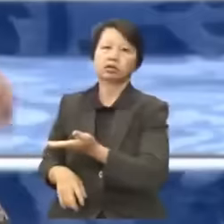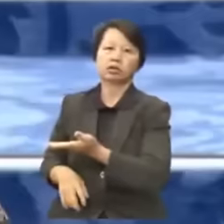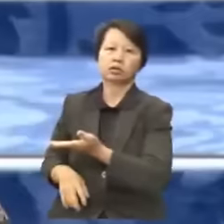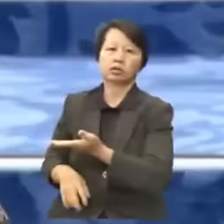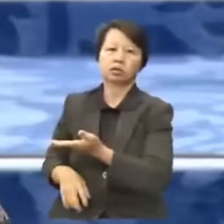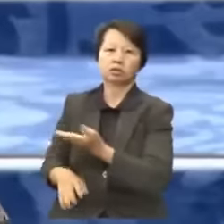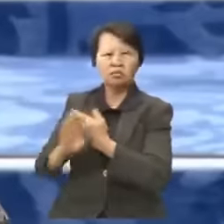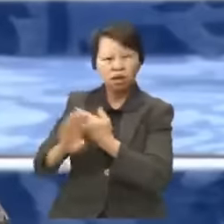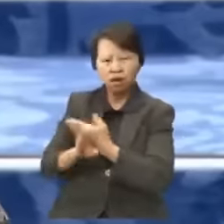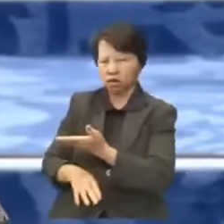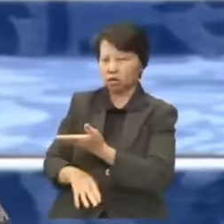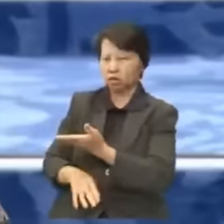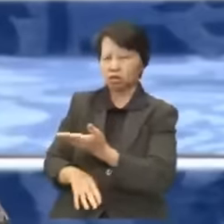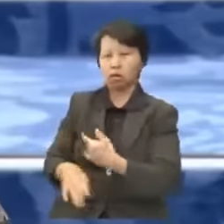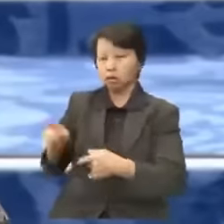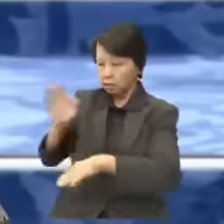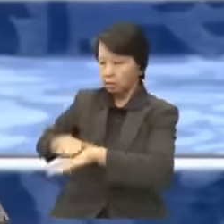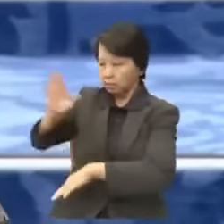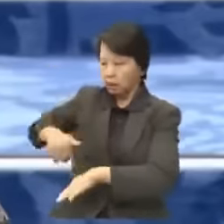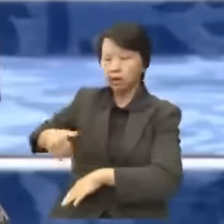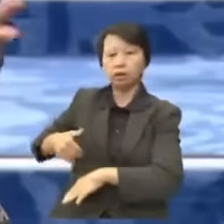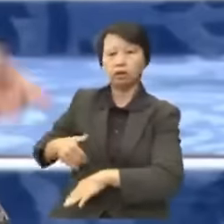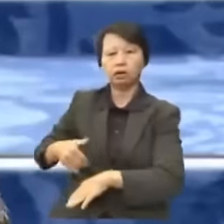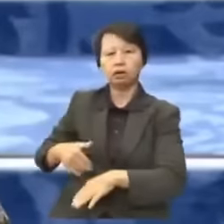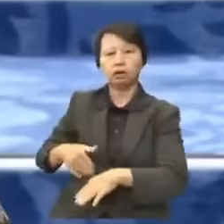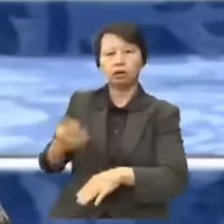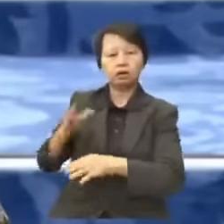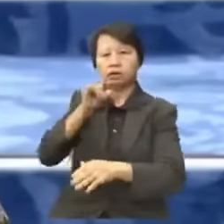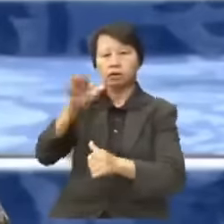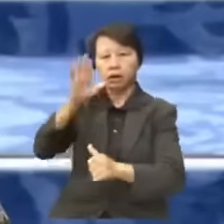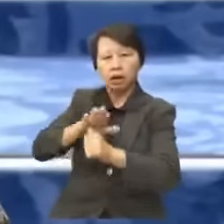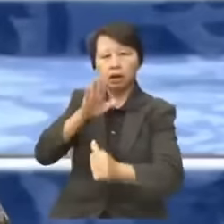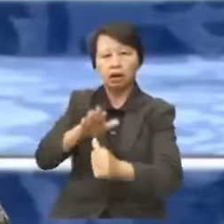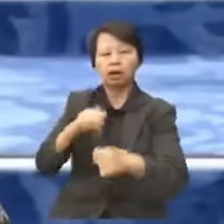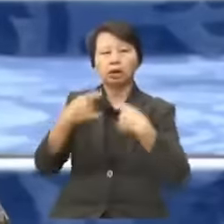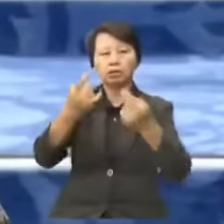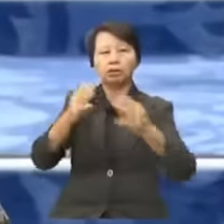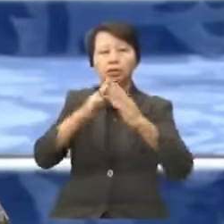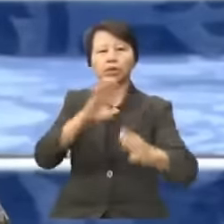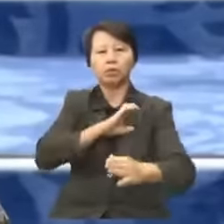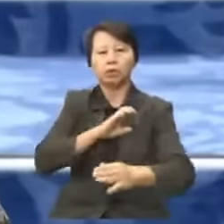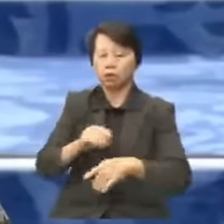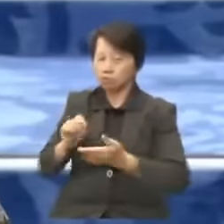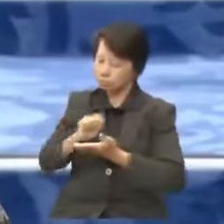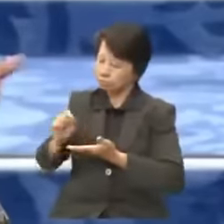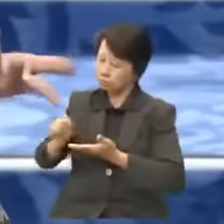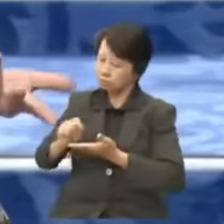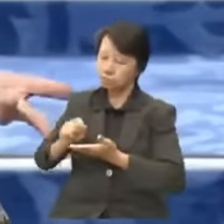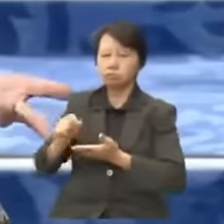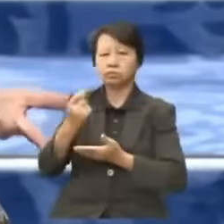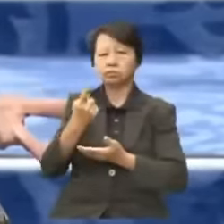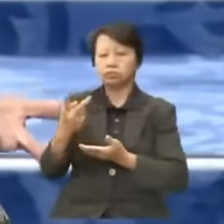kalau polis siasat dat ini Tan Sri dipanggillah tak adalah hina dipanggil ke Balai Polis tak ada apa bagi kenyataan satusatu dua ambil itu